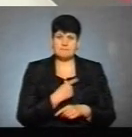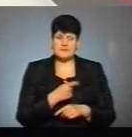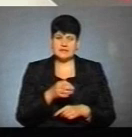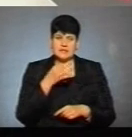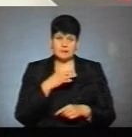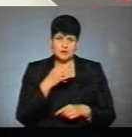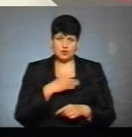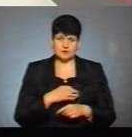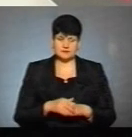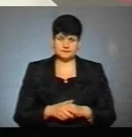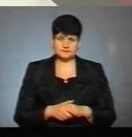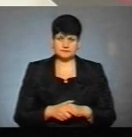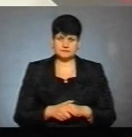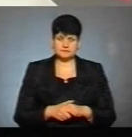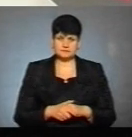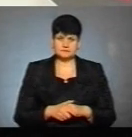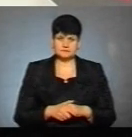способом наркозалежність?